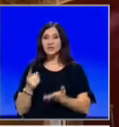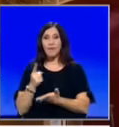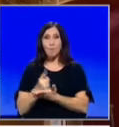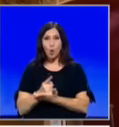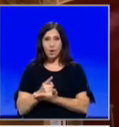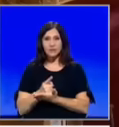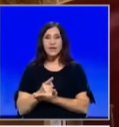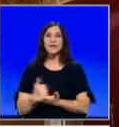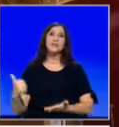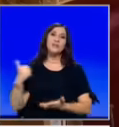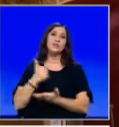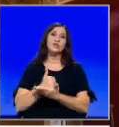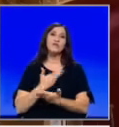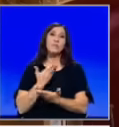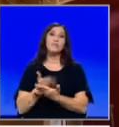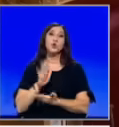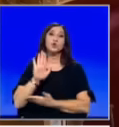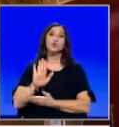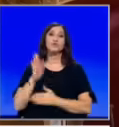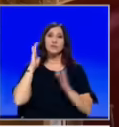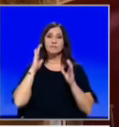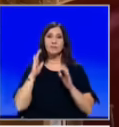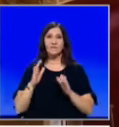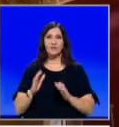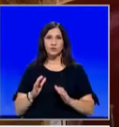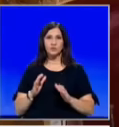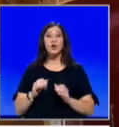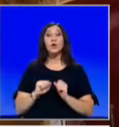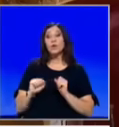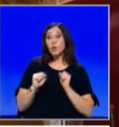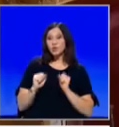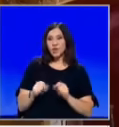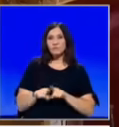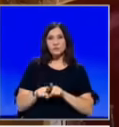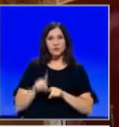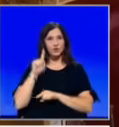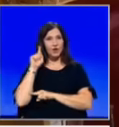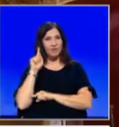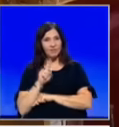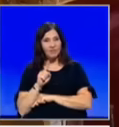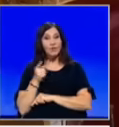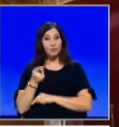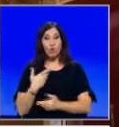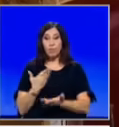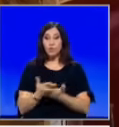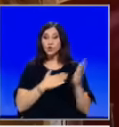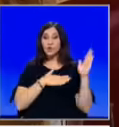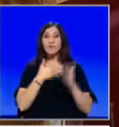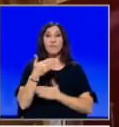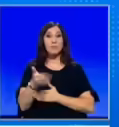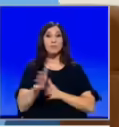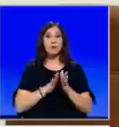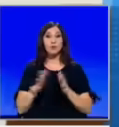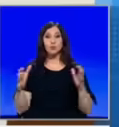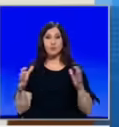указ за назначаване на предложеното от вас правителство и очаквам същия ден то да положи клетва пред